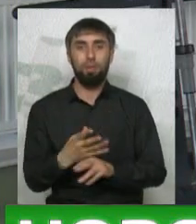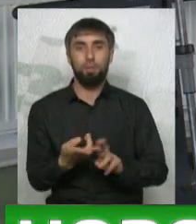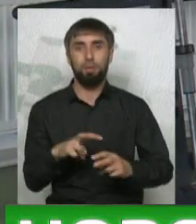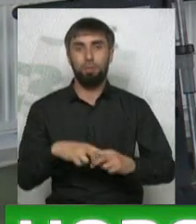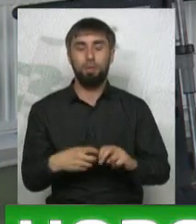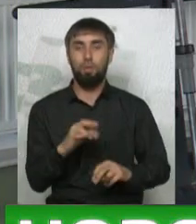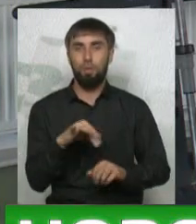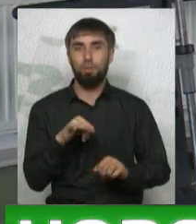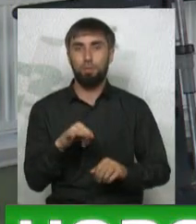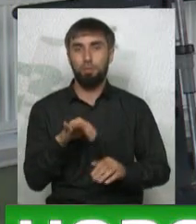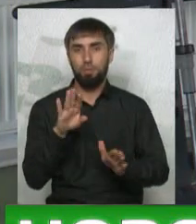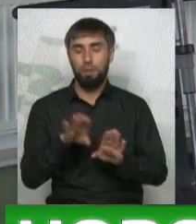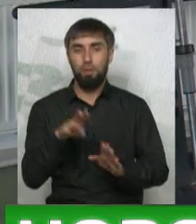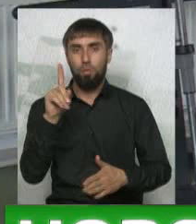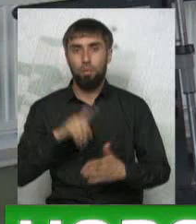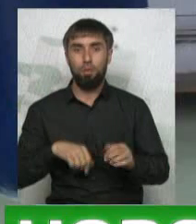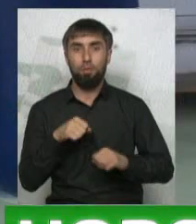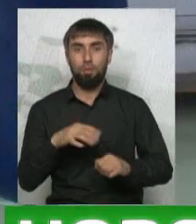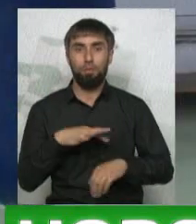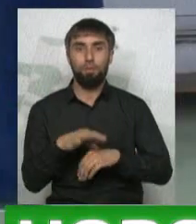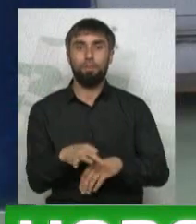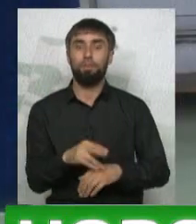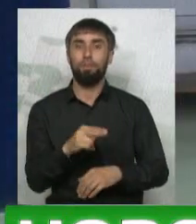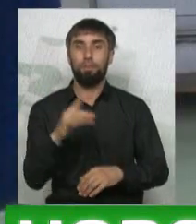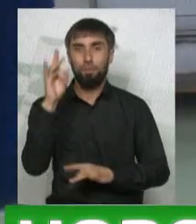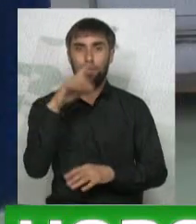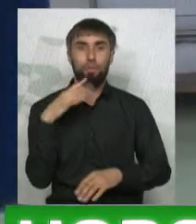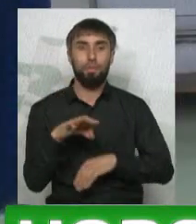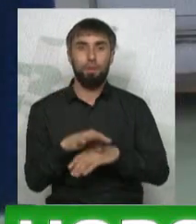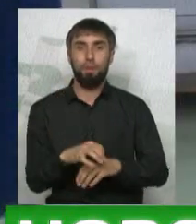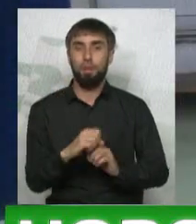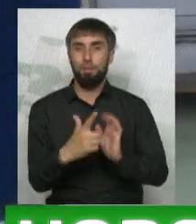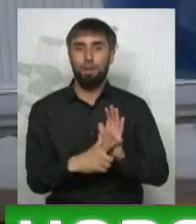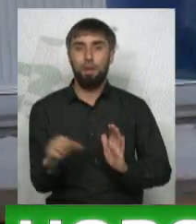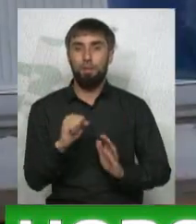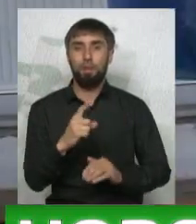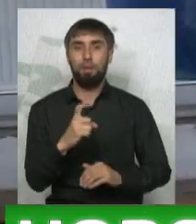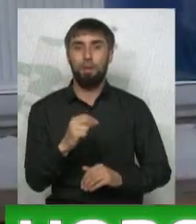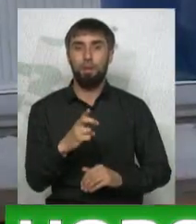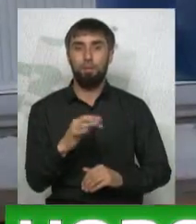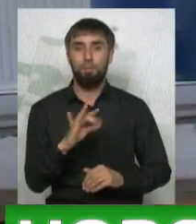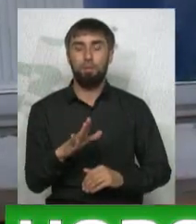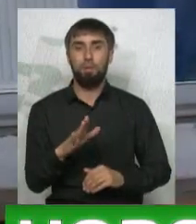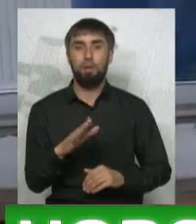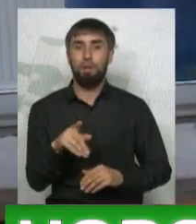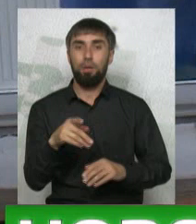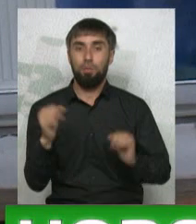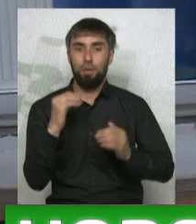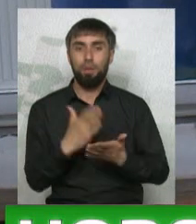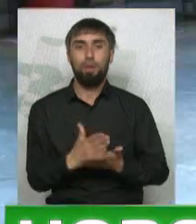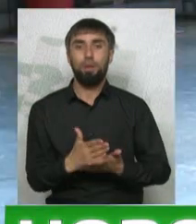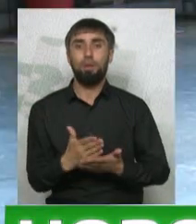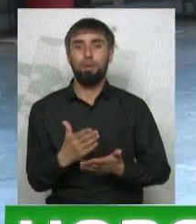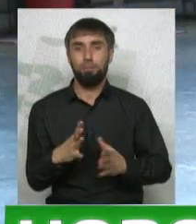Как они боксировали, уверенно, хорошо боксировали. Чемпионат России пройдет 17 августа в Хабаровске. Спортсменам до этого времени